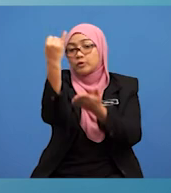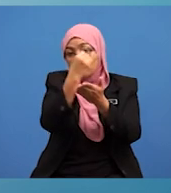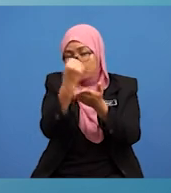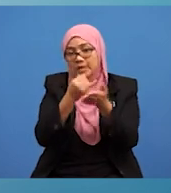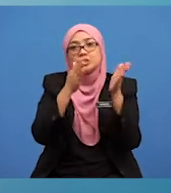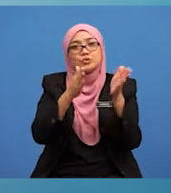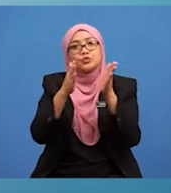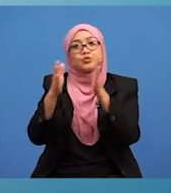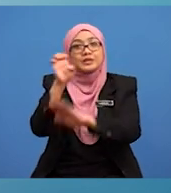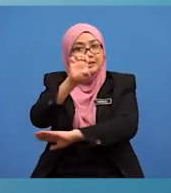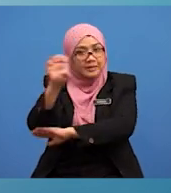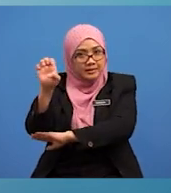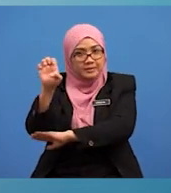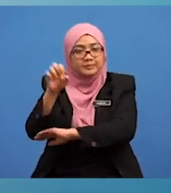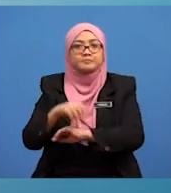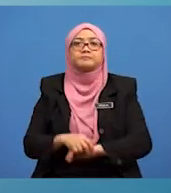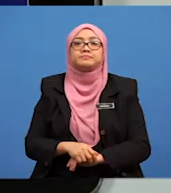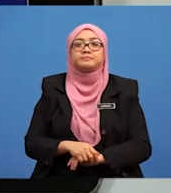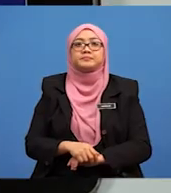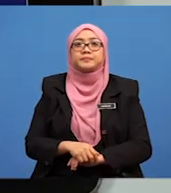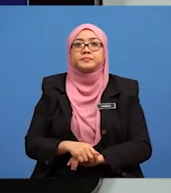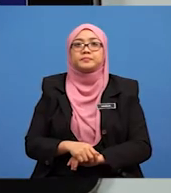susunan elektron. Mari kita lakarkan.